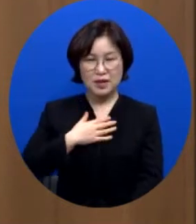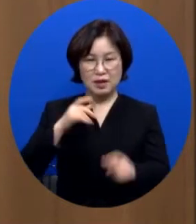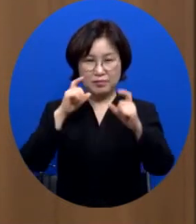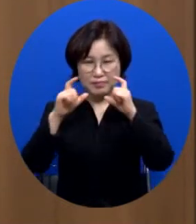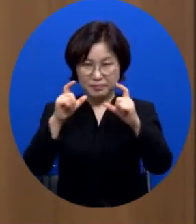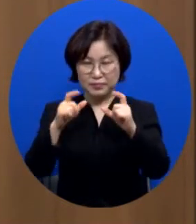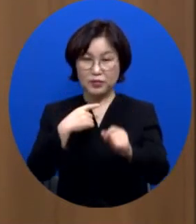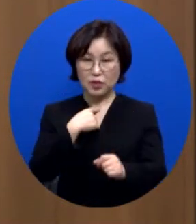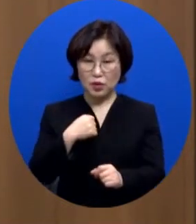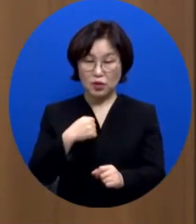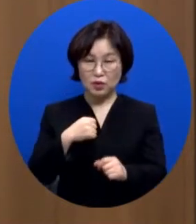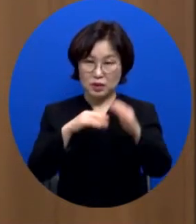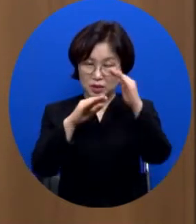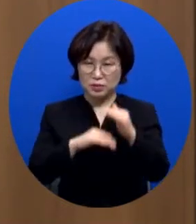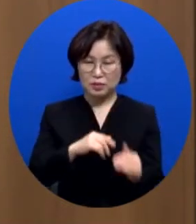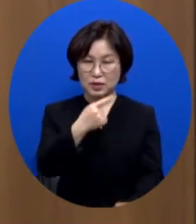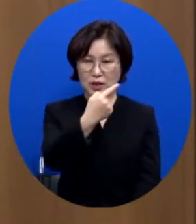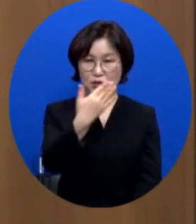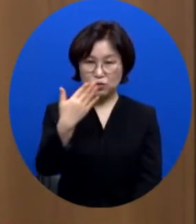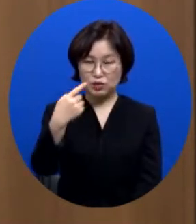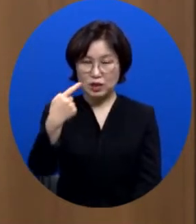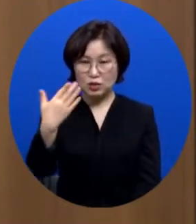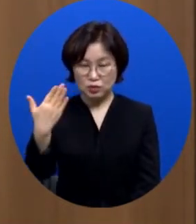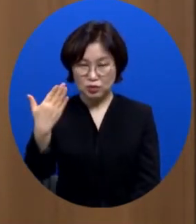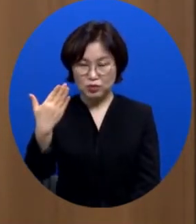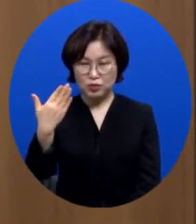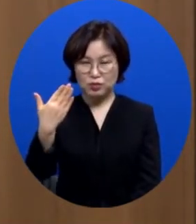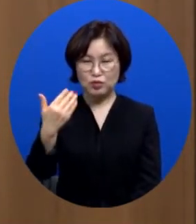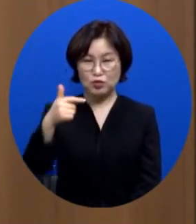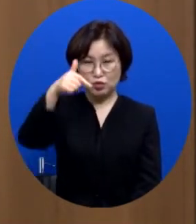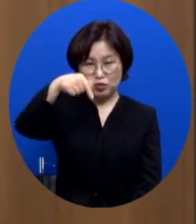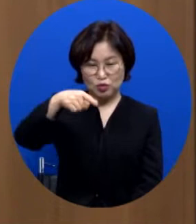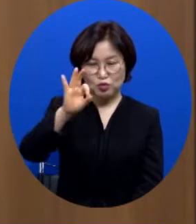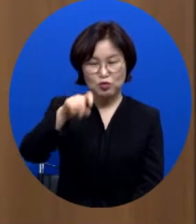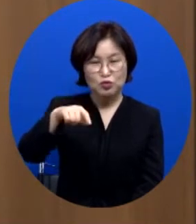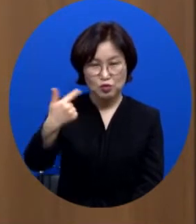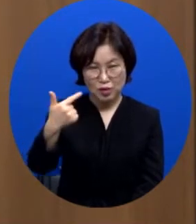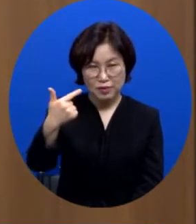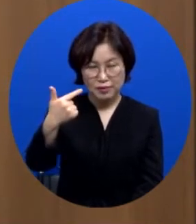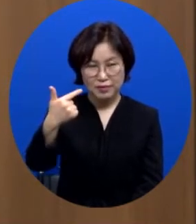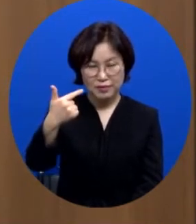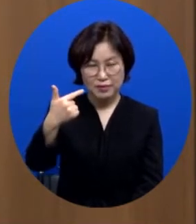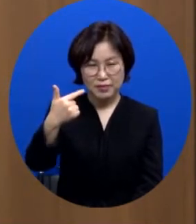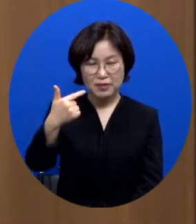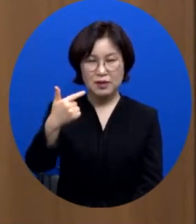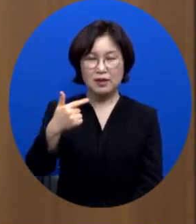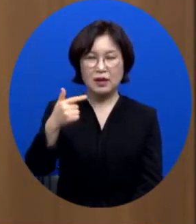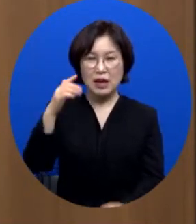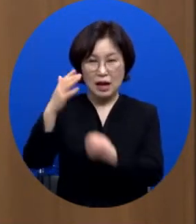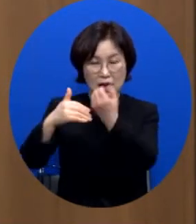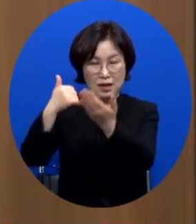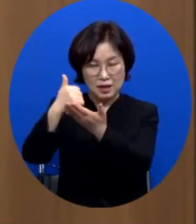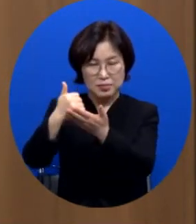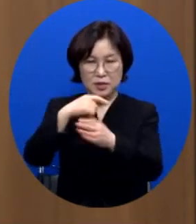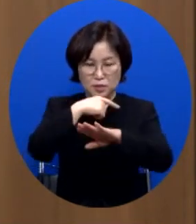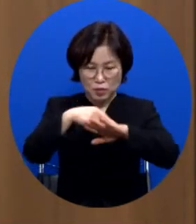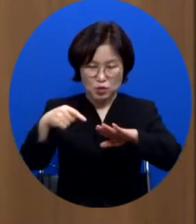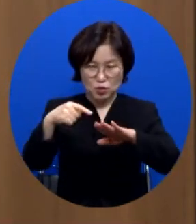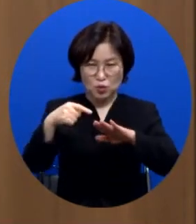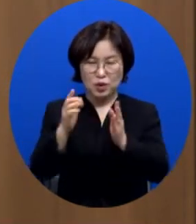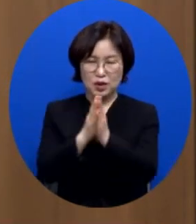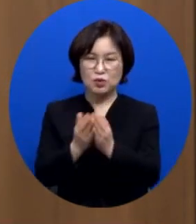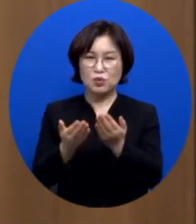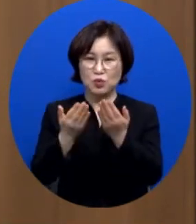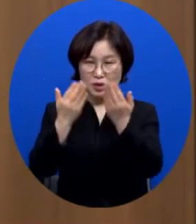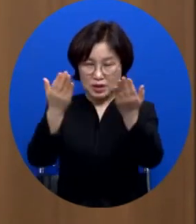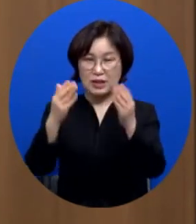것이 1919 3월 1일 좀 자의적인 해석이지만 구원구원 3일째 하나님께 민족이 기도한 날